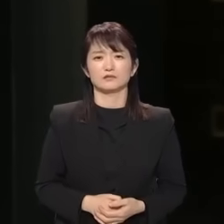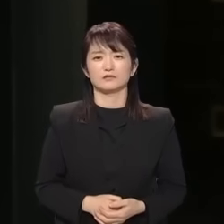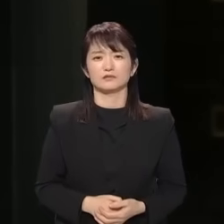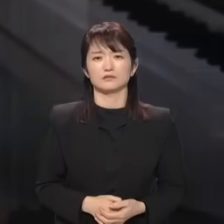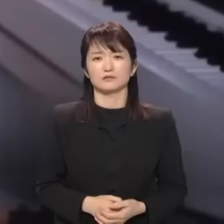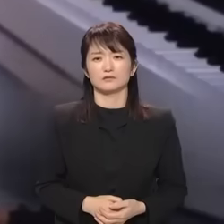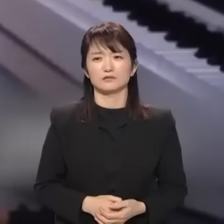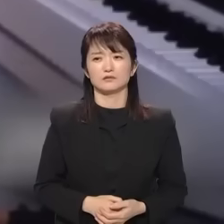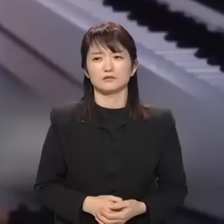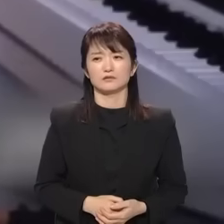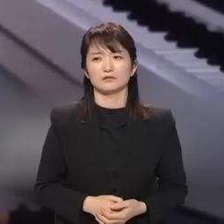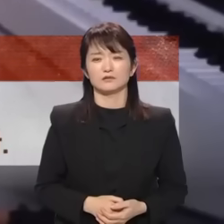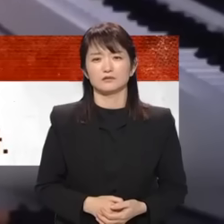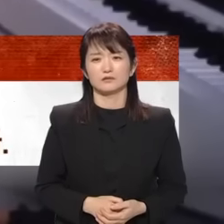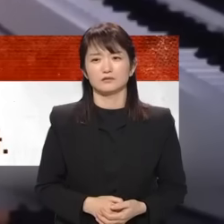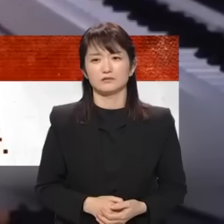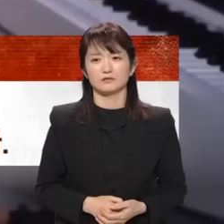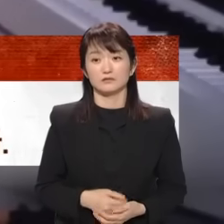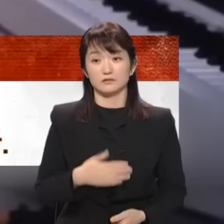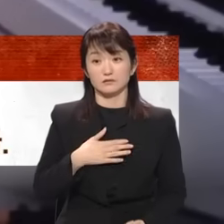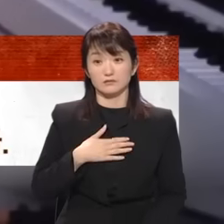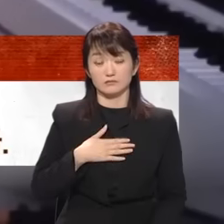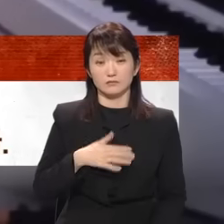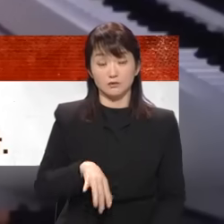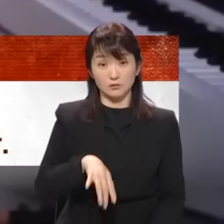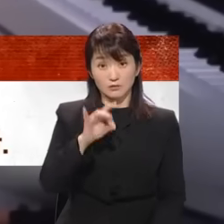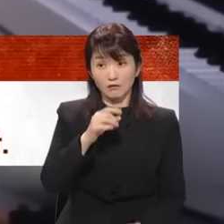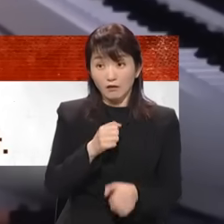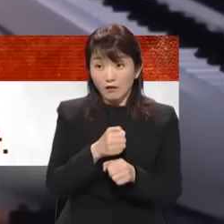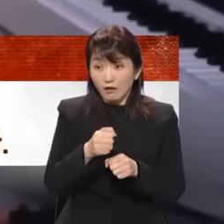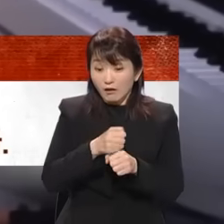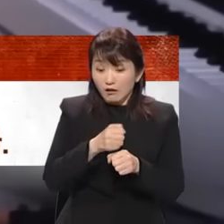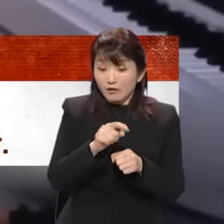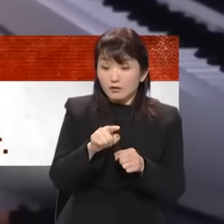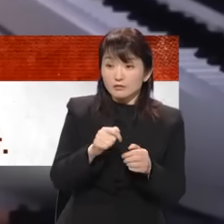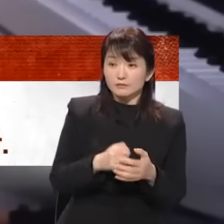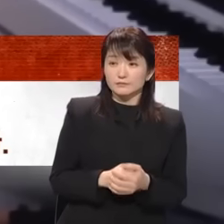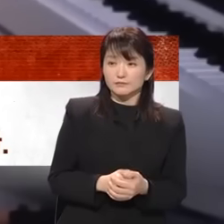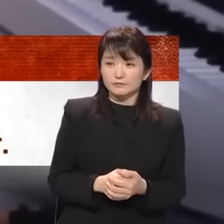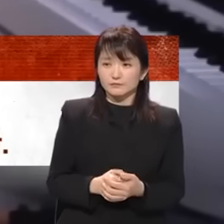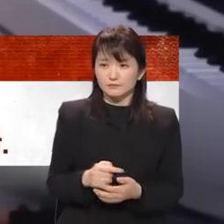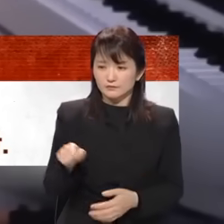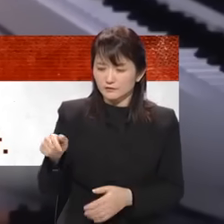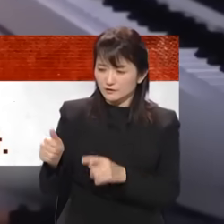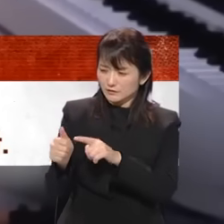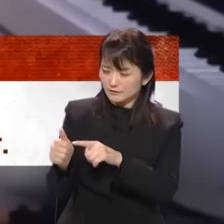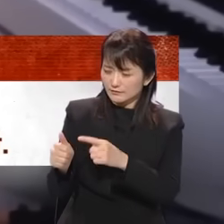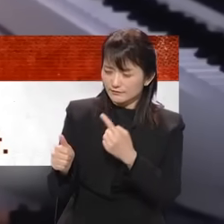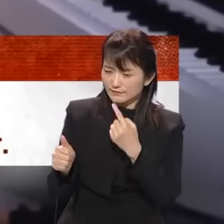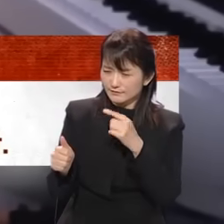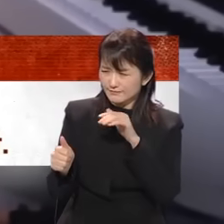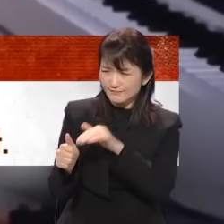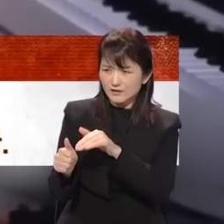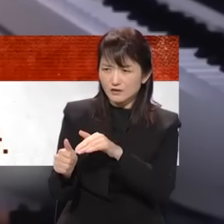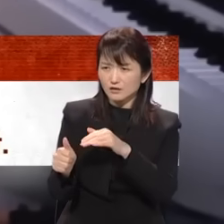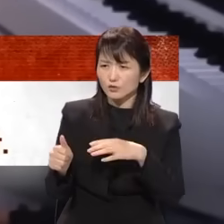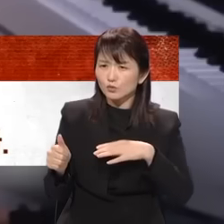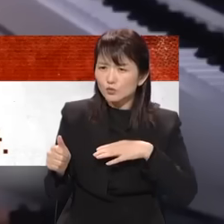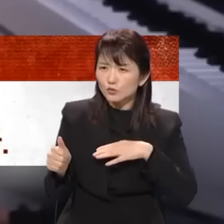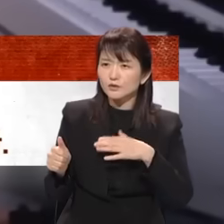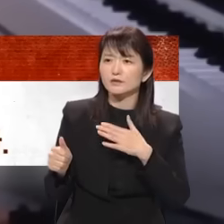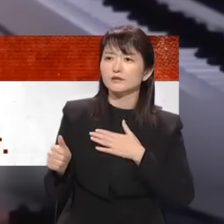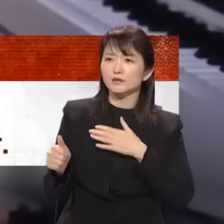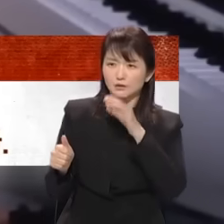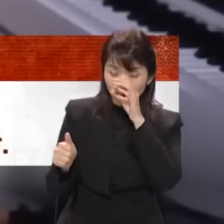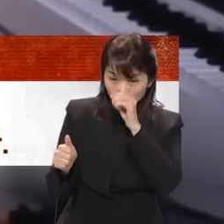들어보시죠 주 제가 처음에 너무 당황스러운데 이번 자극하기 너무 무서운 거예요 그래서 제가 좋게 얘기를